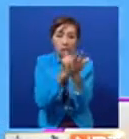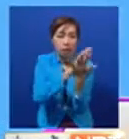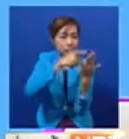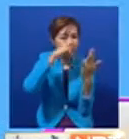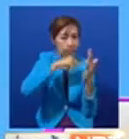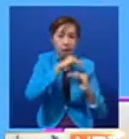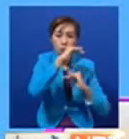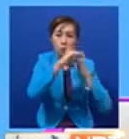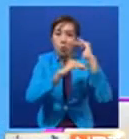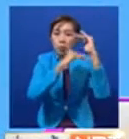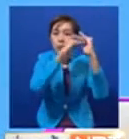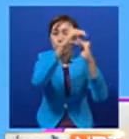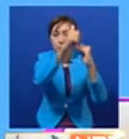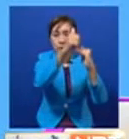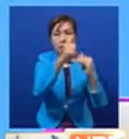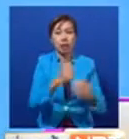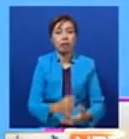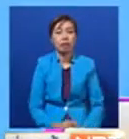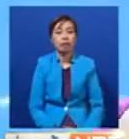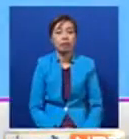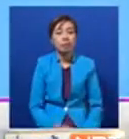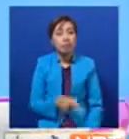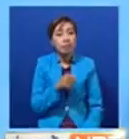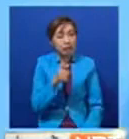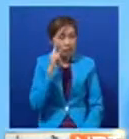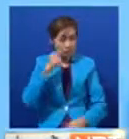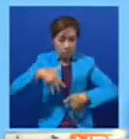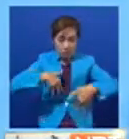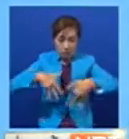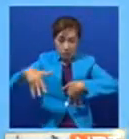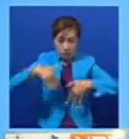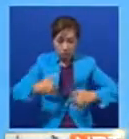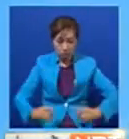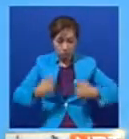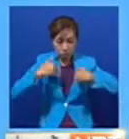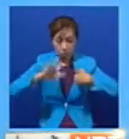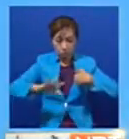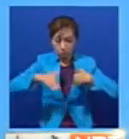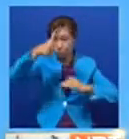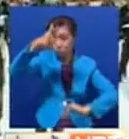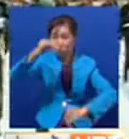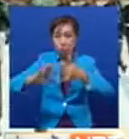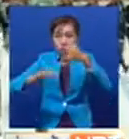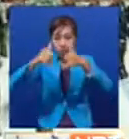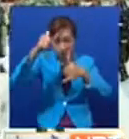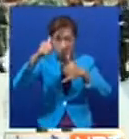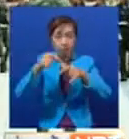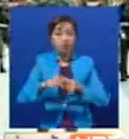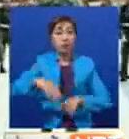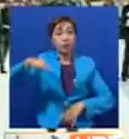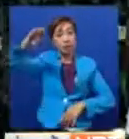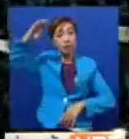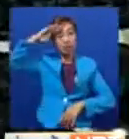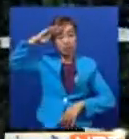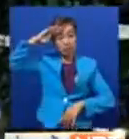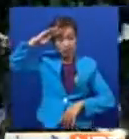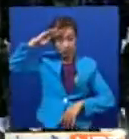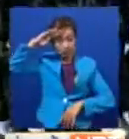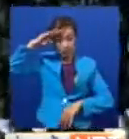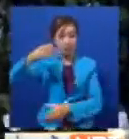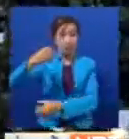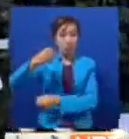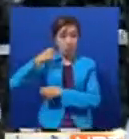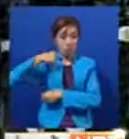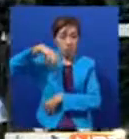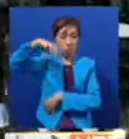เทศไปสู่ความเจริญรุ่งเรืองสร้างชีวิตความเป็นอยู่ที่ดีให้แก่ประสบกนิกรกองทัพบกจึงได้เกิดแนวคิด